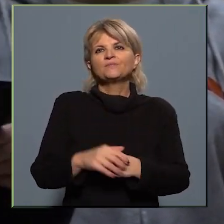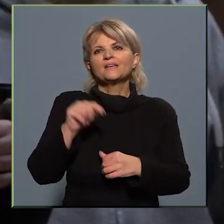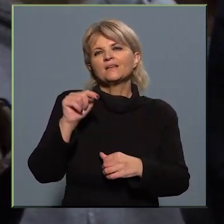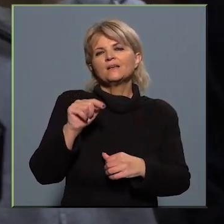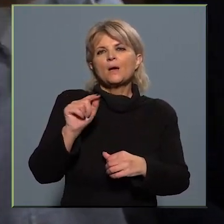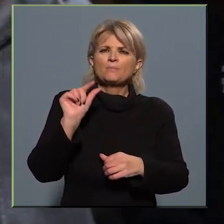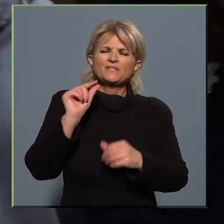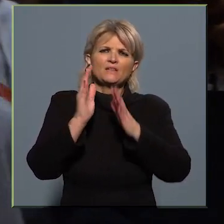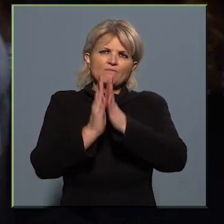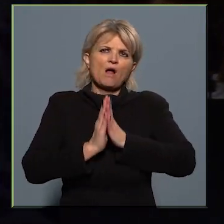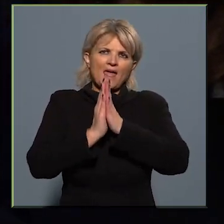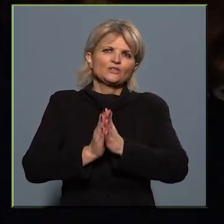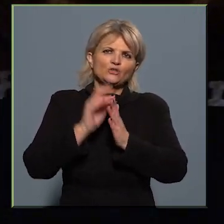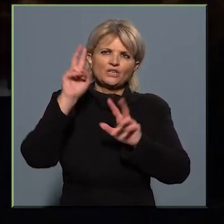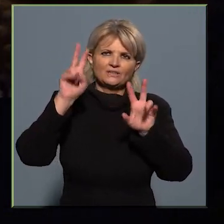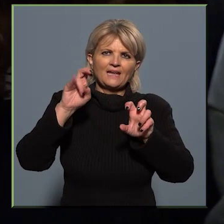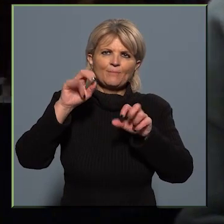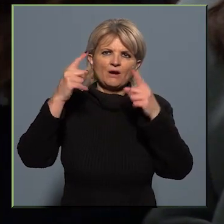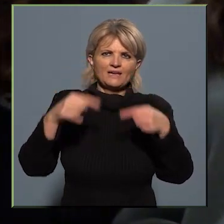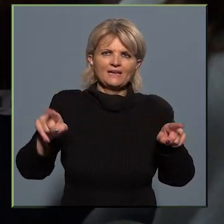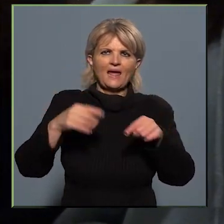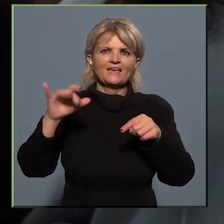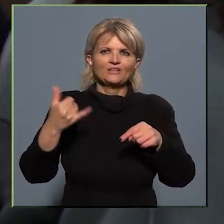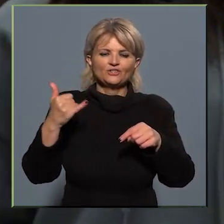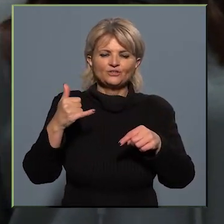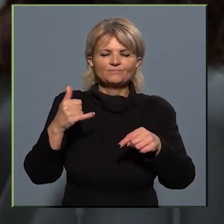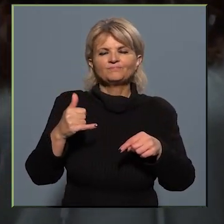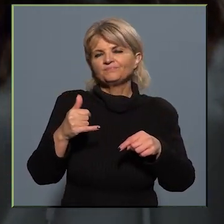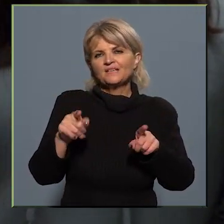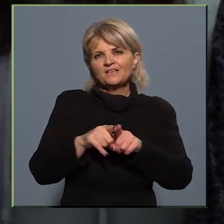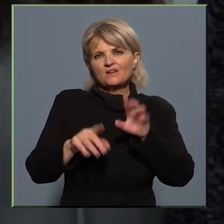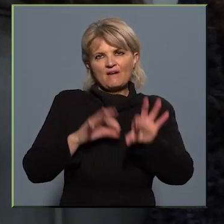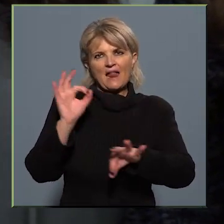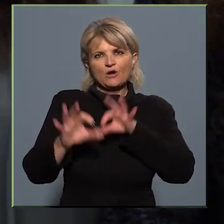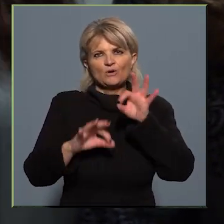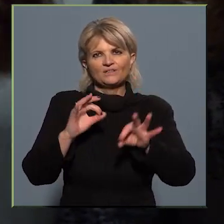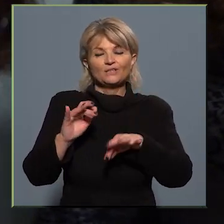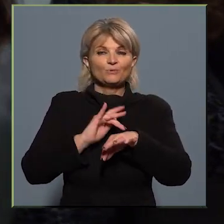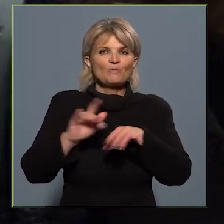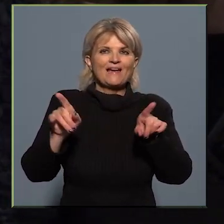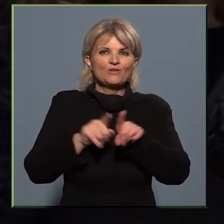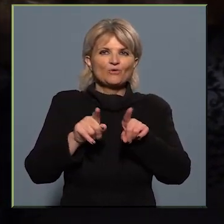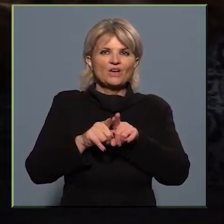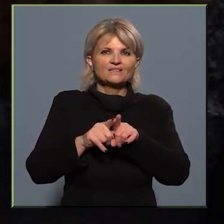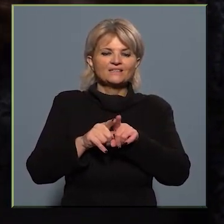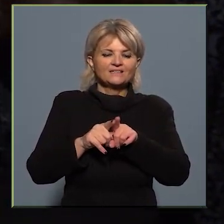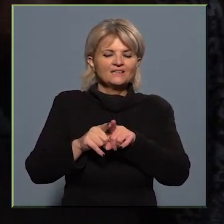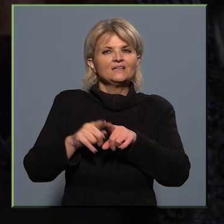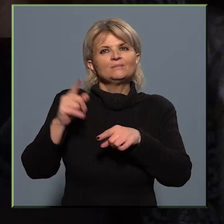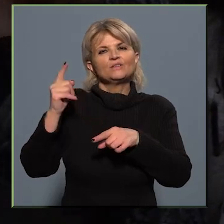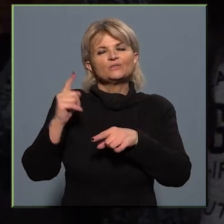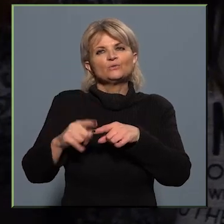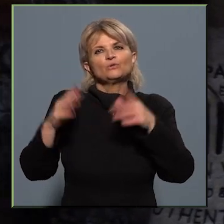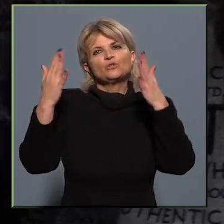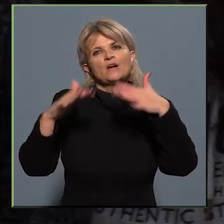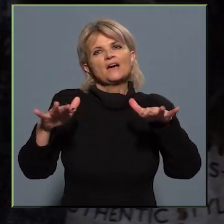picit vallásosabb témájú is, és ez alapján válogattunk, és hát igyekszem mindig olyat is, ami, mint az utolsó karácsonyi álom, egy